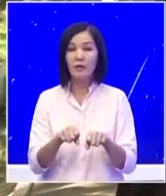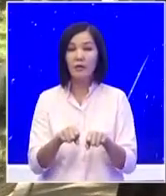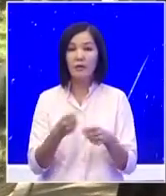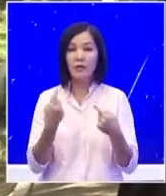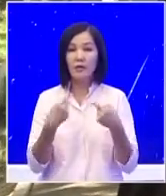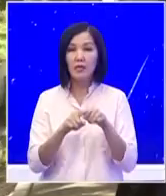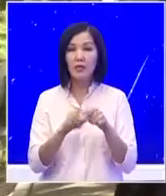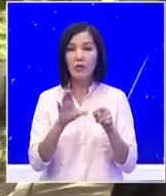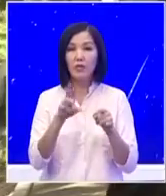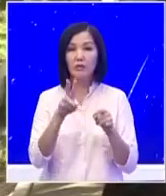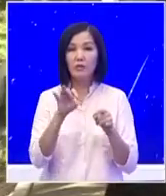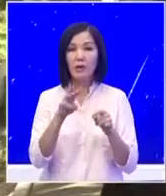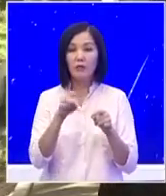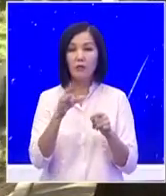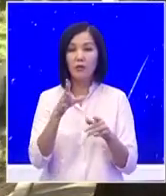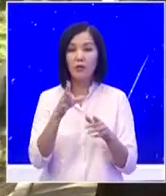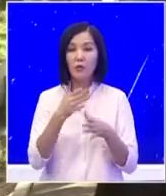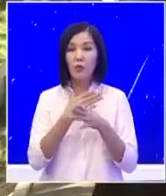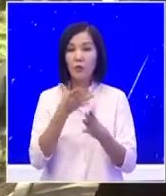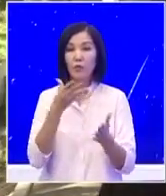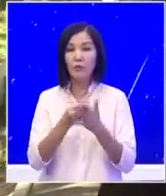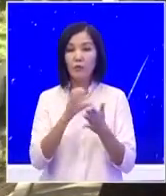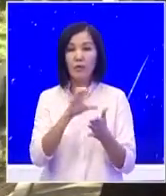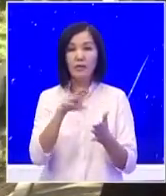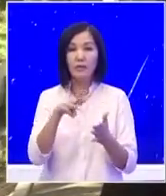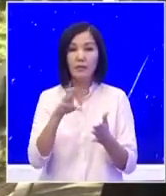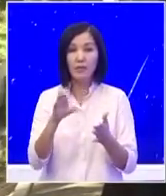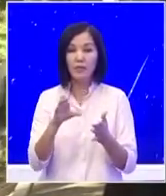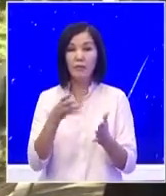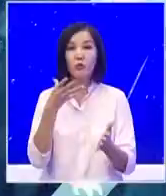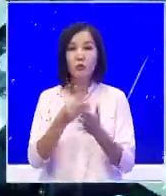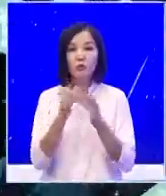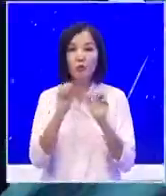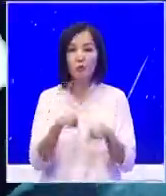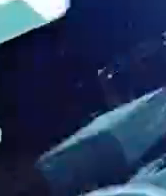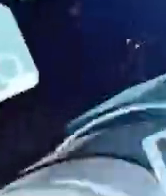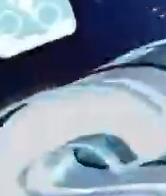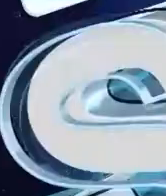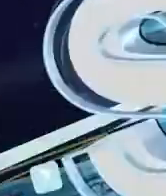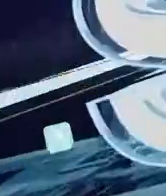деген бар, смартфон арқылы онда төлеуге болады, SMS пен төлеуге болады.